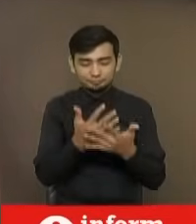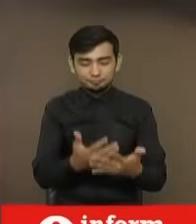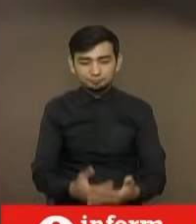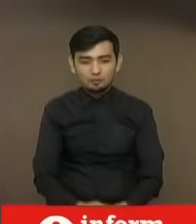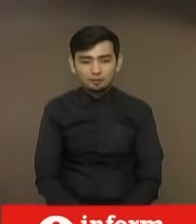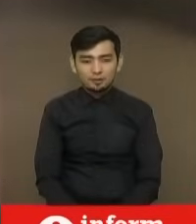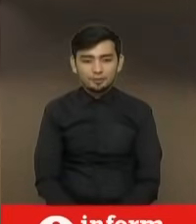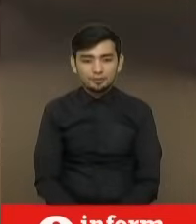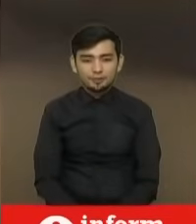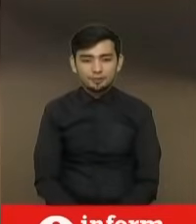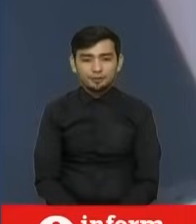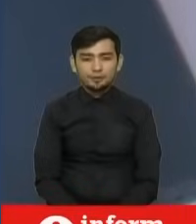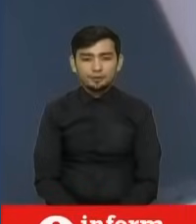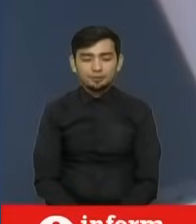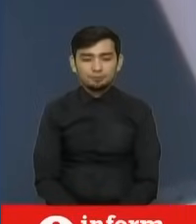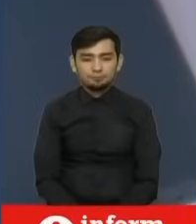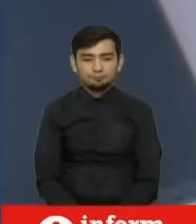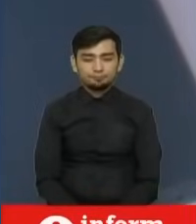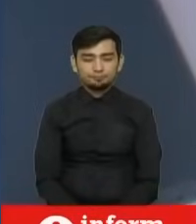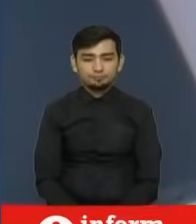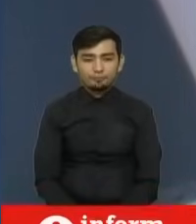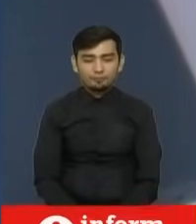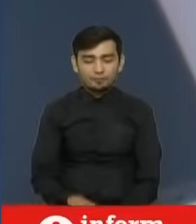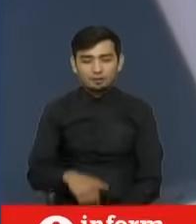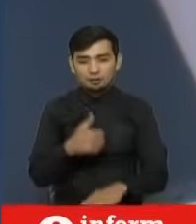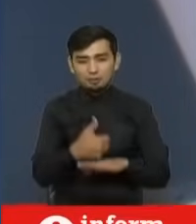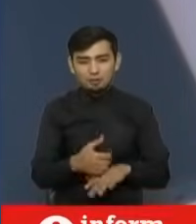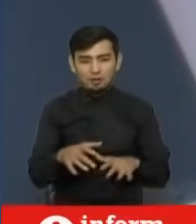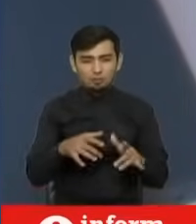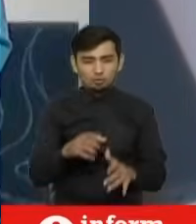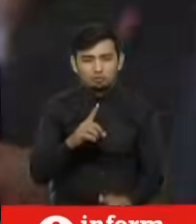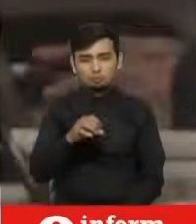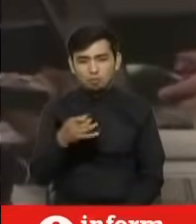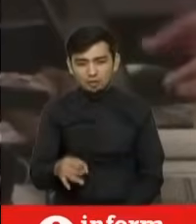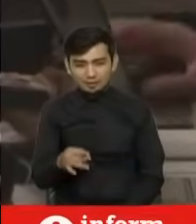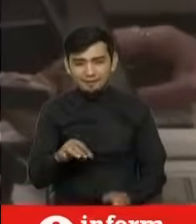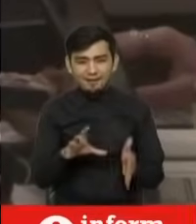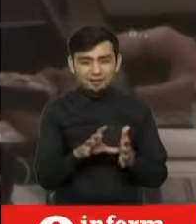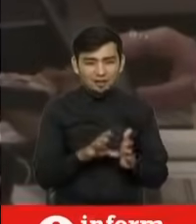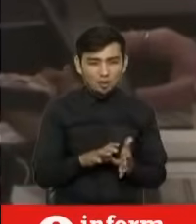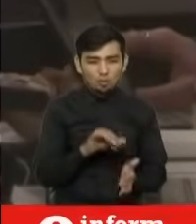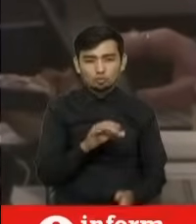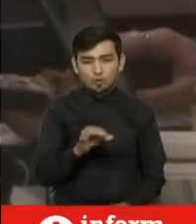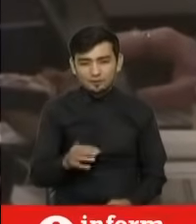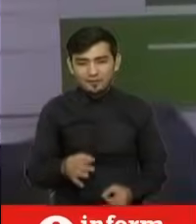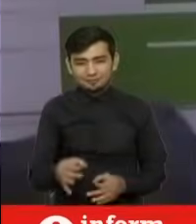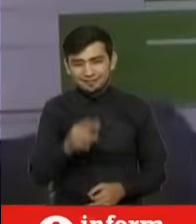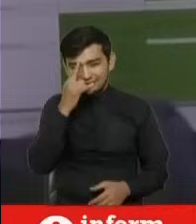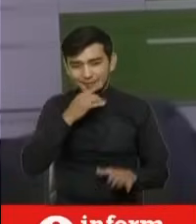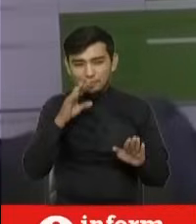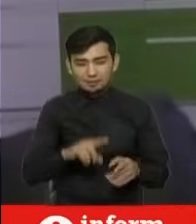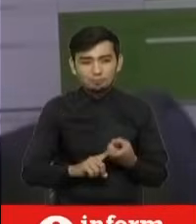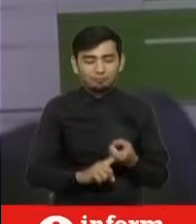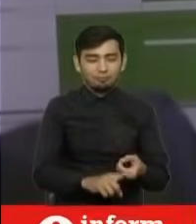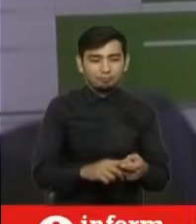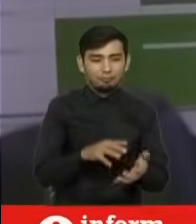Акмолинская область глобальный компьютерный сбой не затронул электронный устройства на территории Казахстана